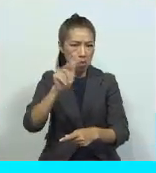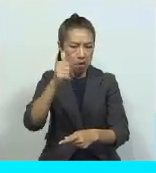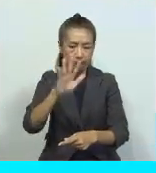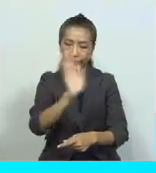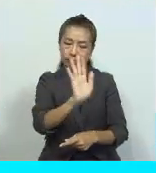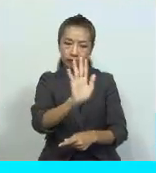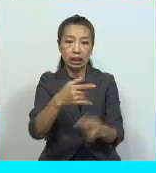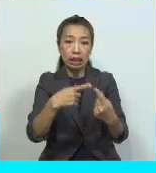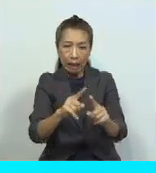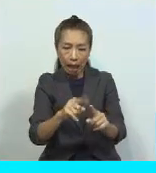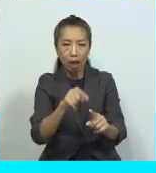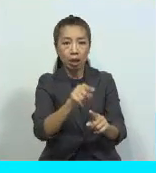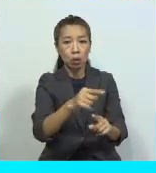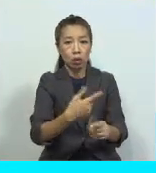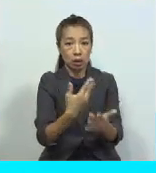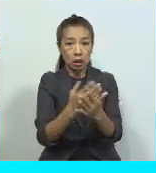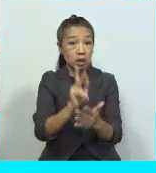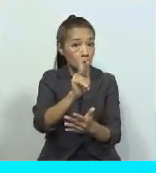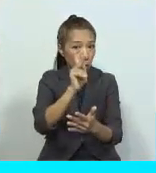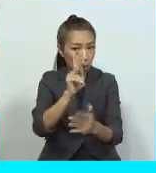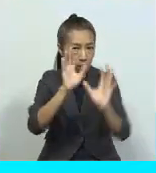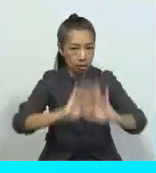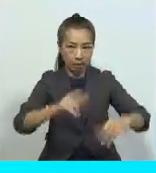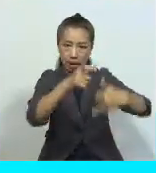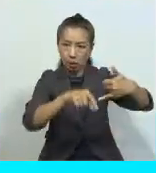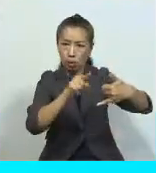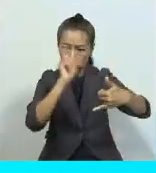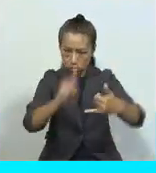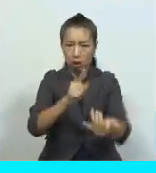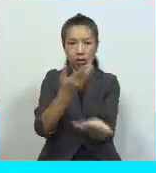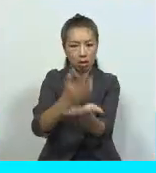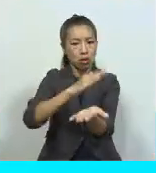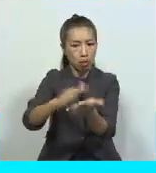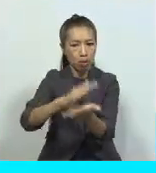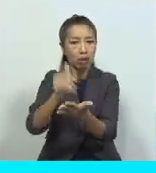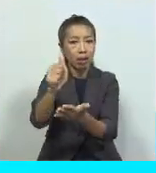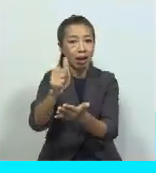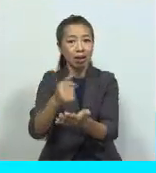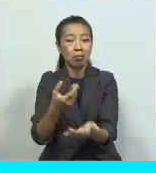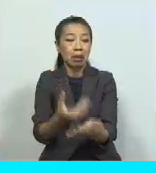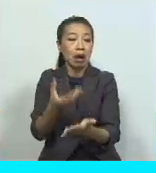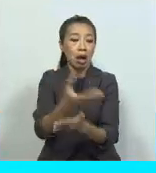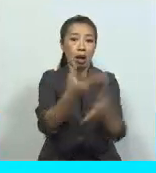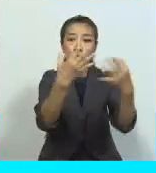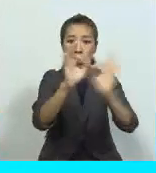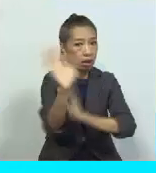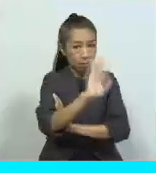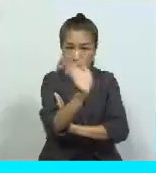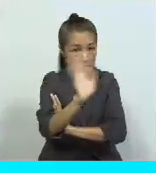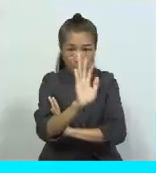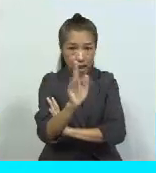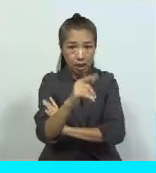มีอะไรนะศักยภาพในการที่จะผ่อนชำระได้เพราะเราไม่ใช่ประชาสัมพันธ์คือให้ฟรีไม่